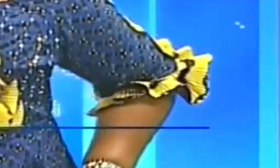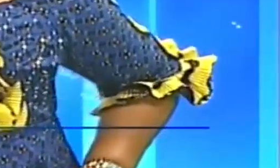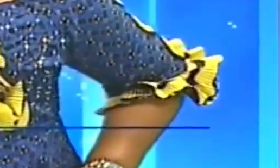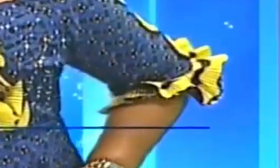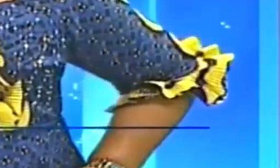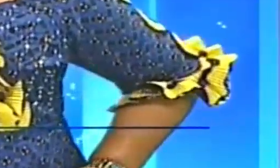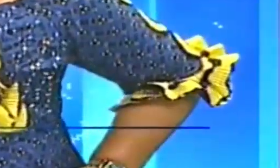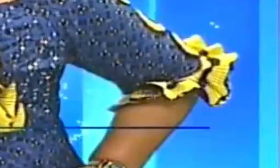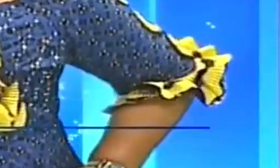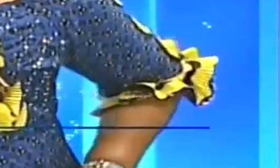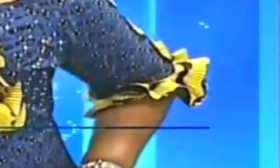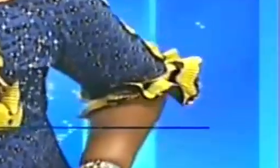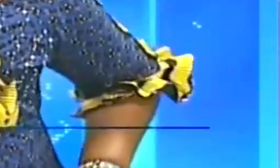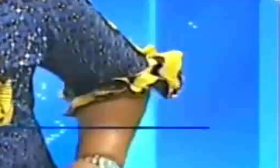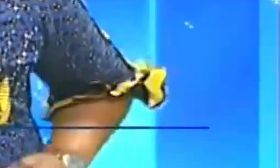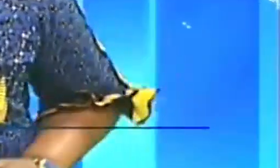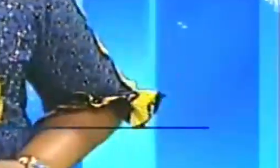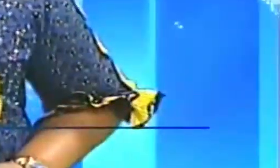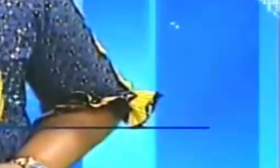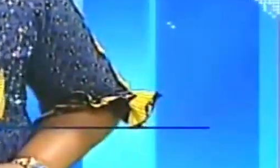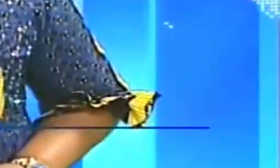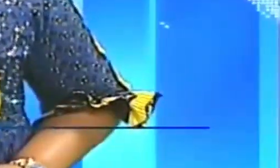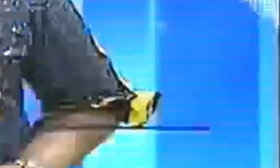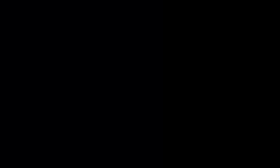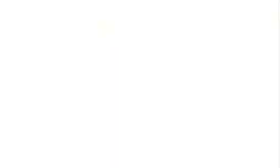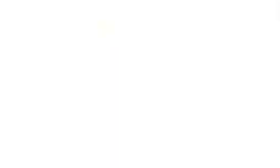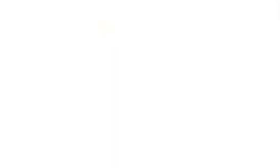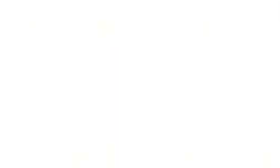gouvernement, Patrick Muyaya.